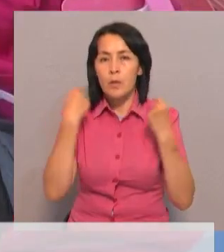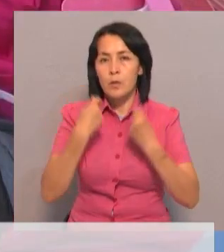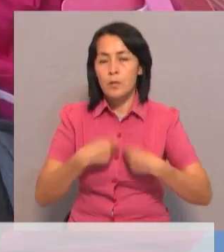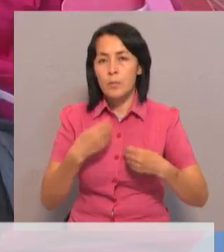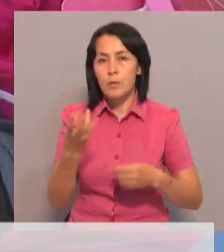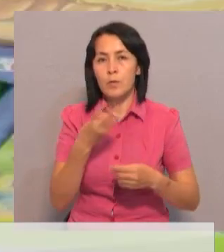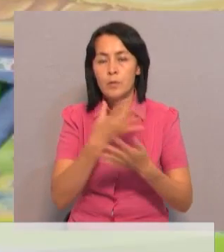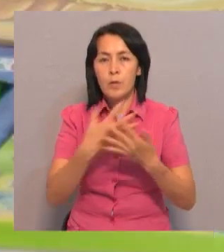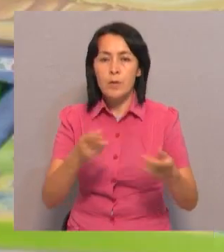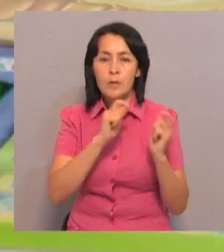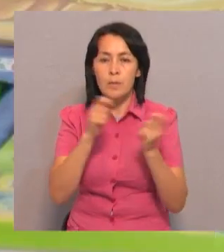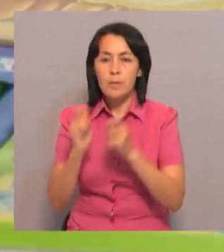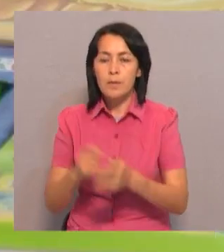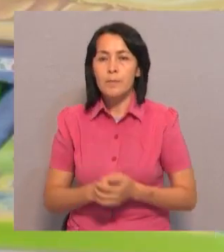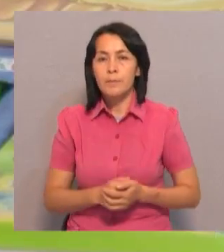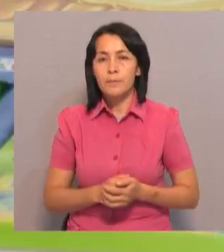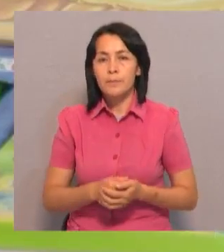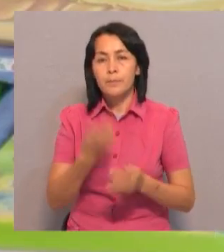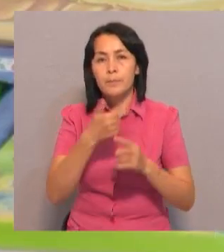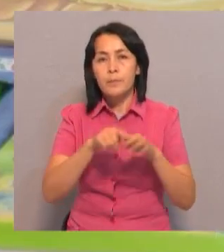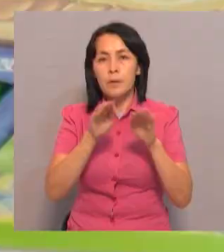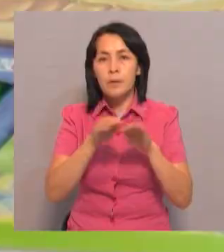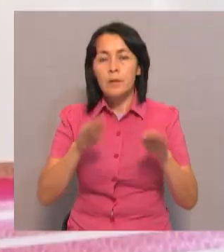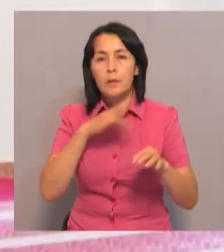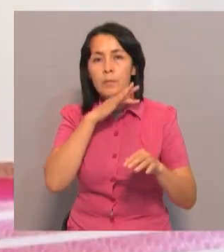и необходимые учебные принадлежности. Эти